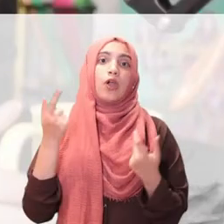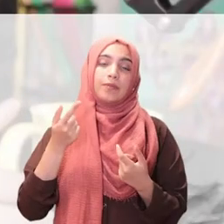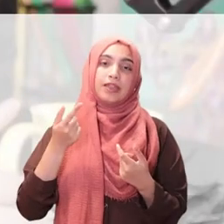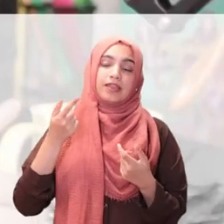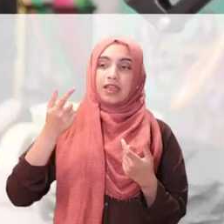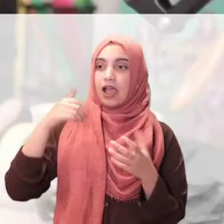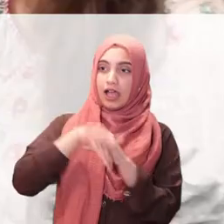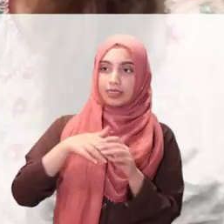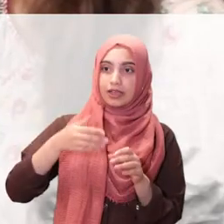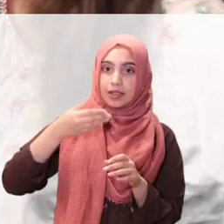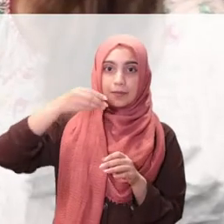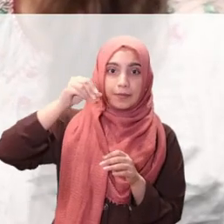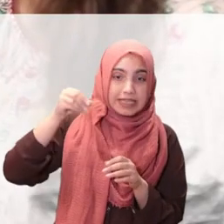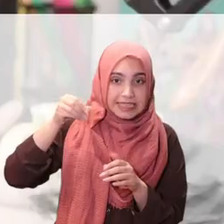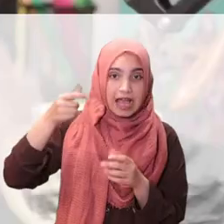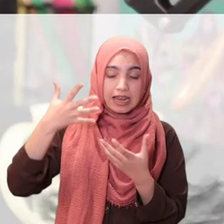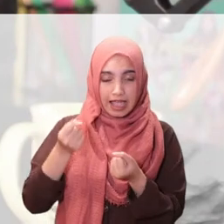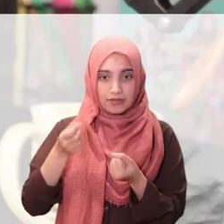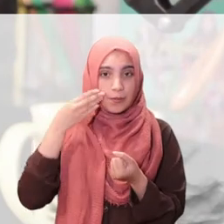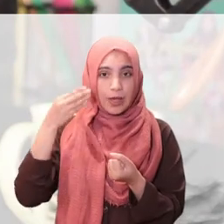मां की ममता वो